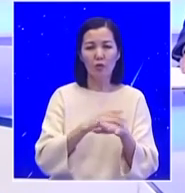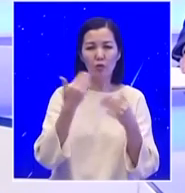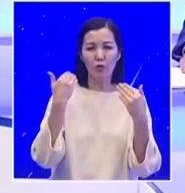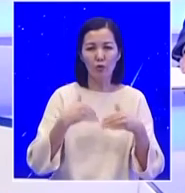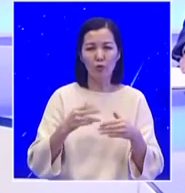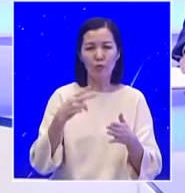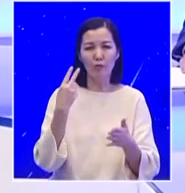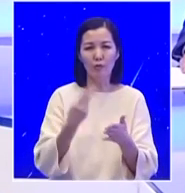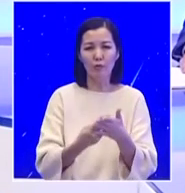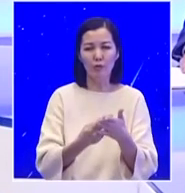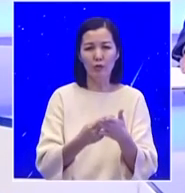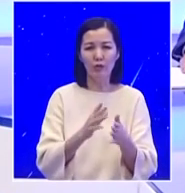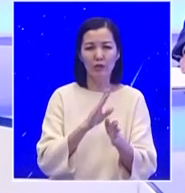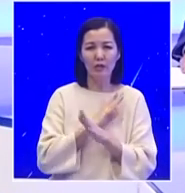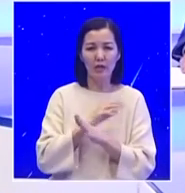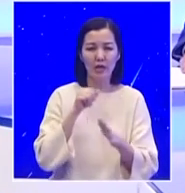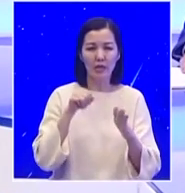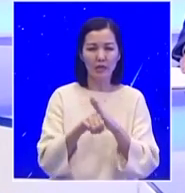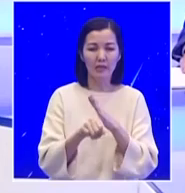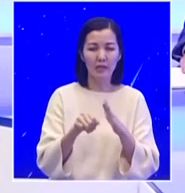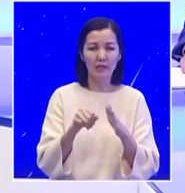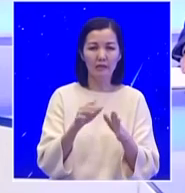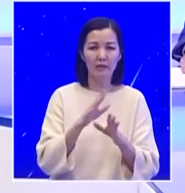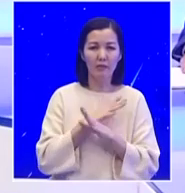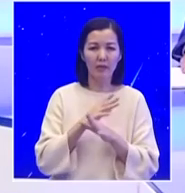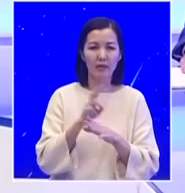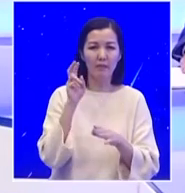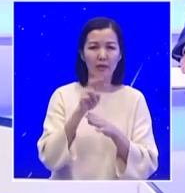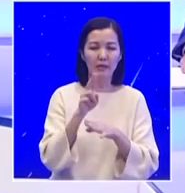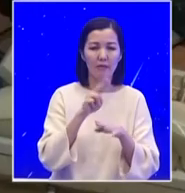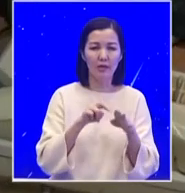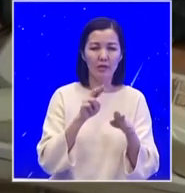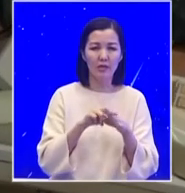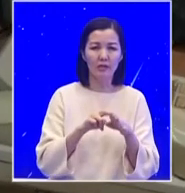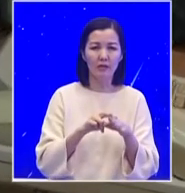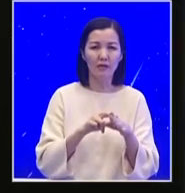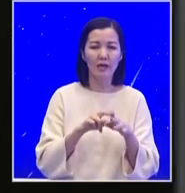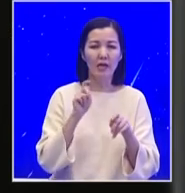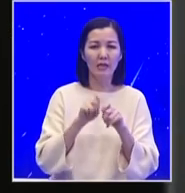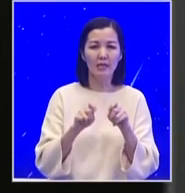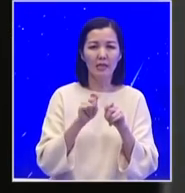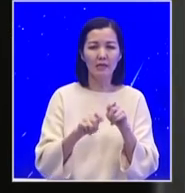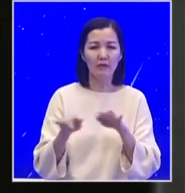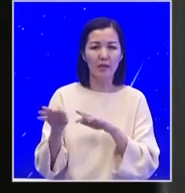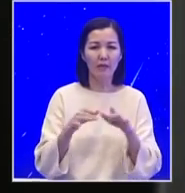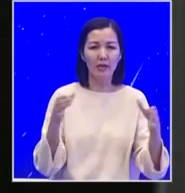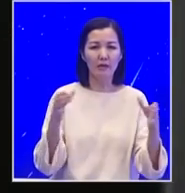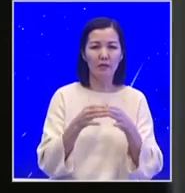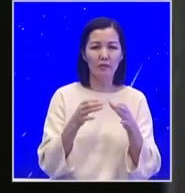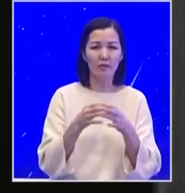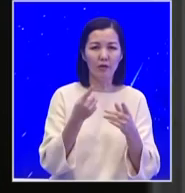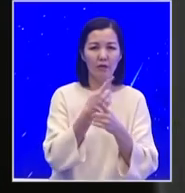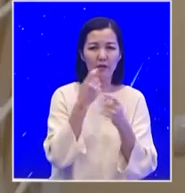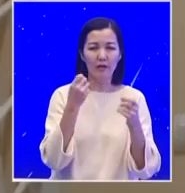трупа мужчины с признаками насильственной смерти. Прибывшие на место происшествия следственно-оперативная группа подтвердила